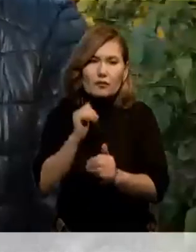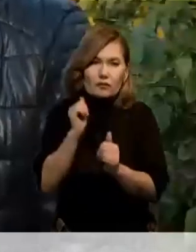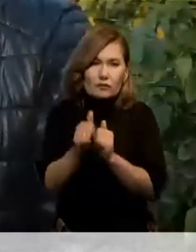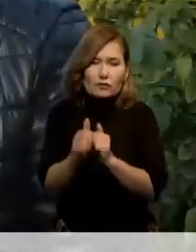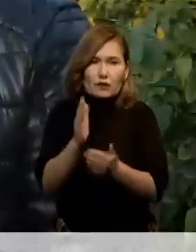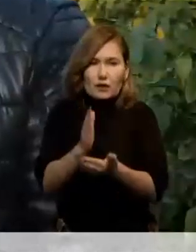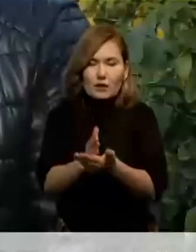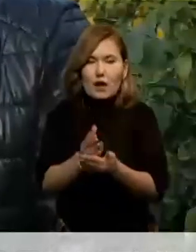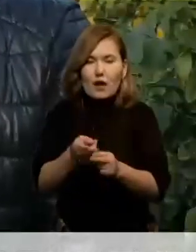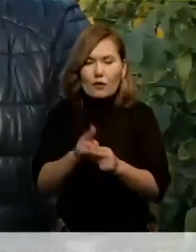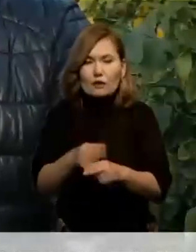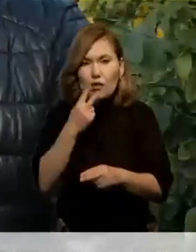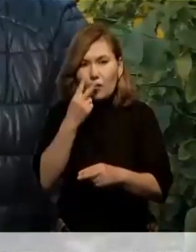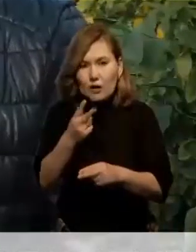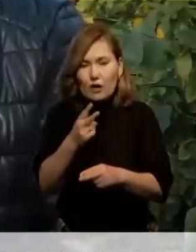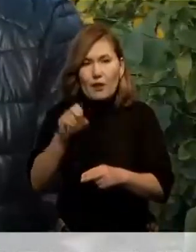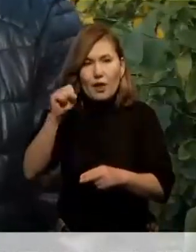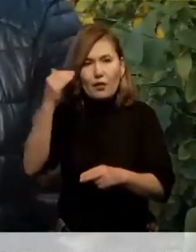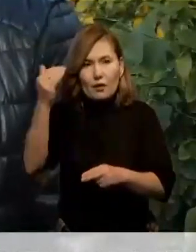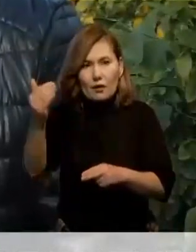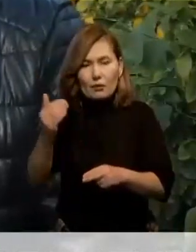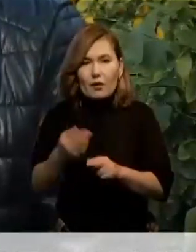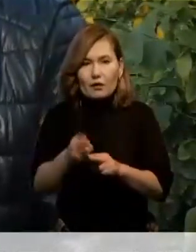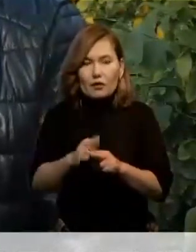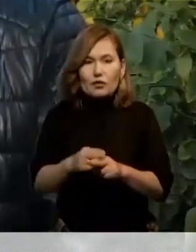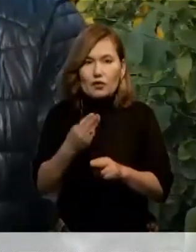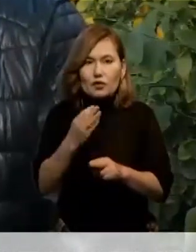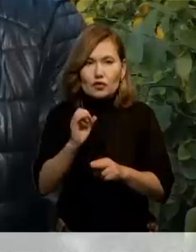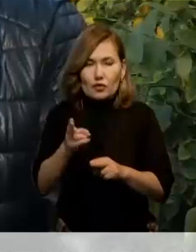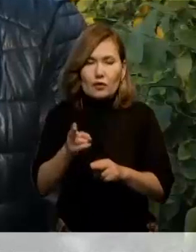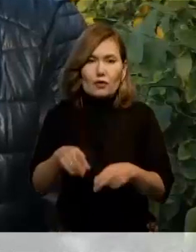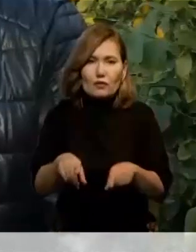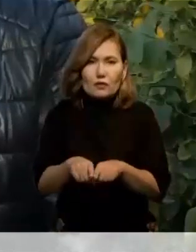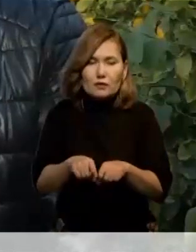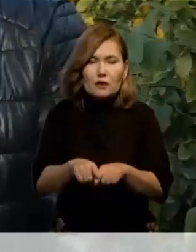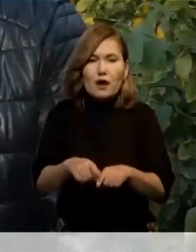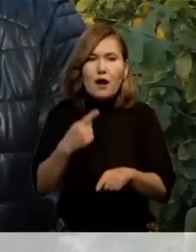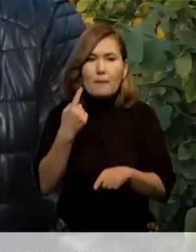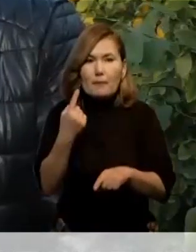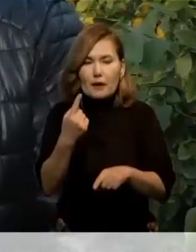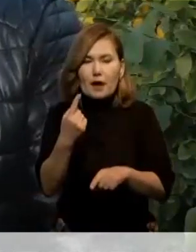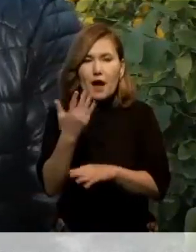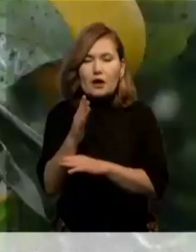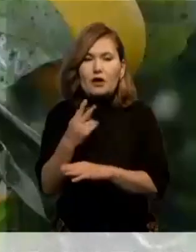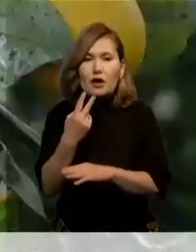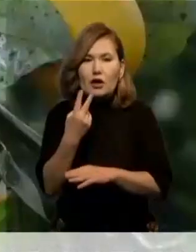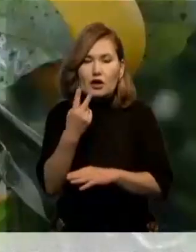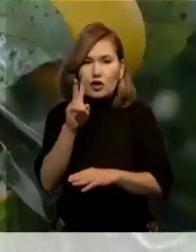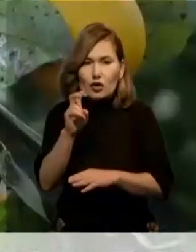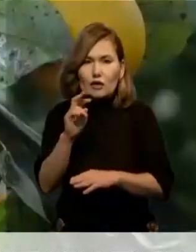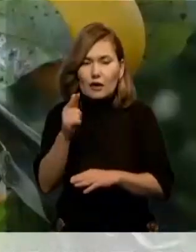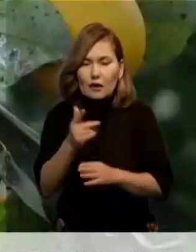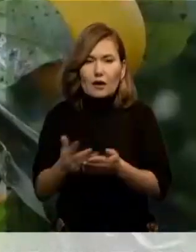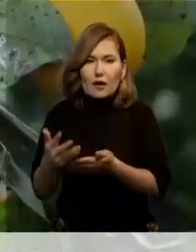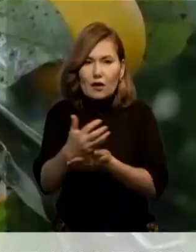болады. Қазір бұларды көріп Өзбекстандағылар шок болып тұр. Мысалы бір ағаштан почти 200 килоға дейін бар. Негізі